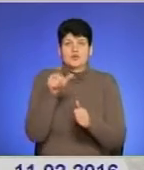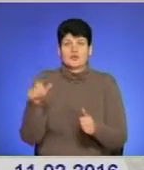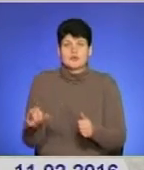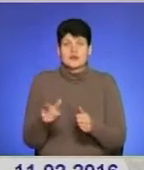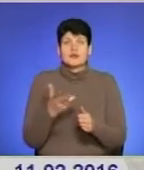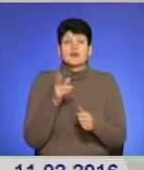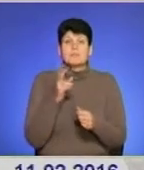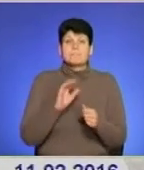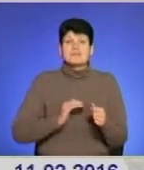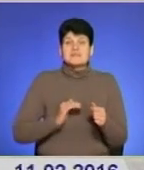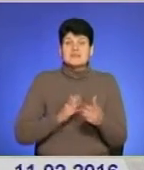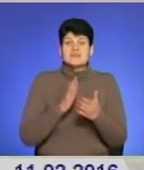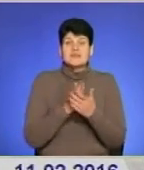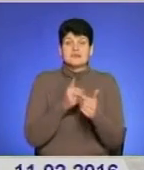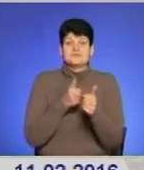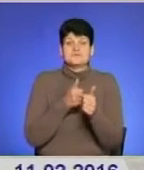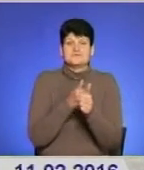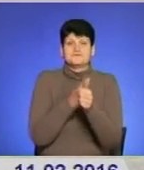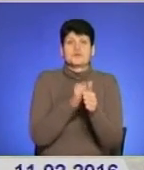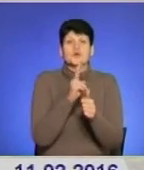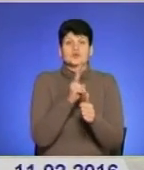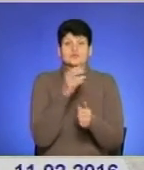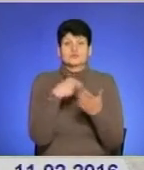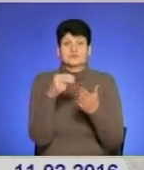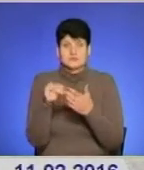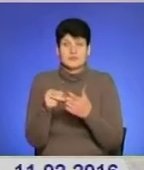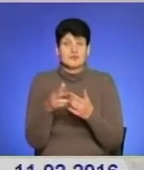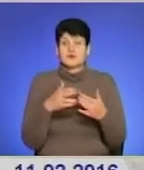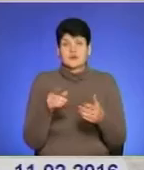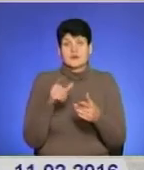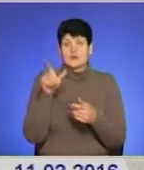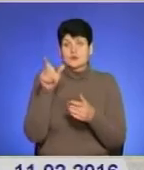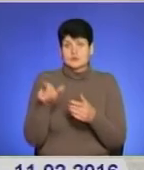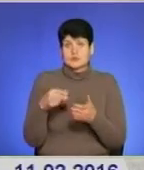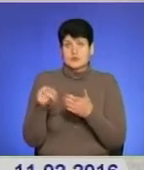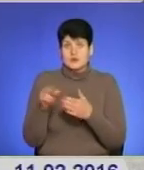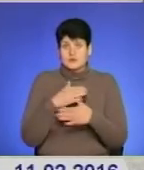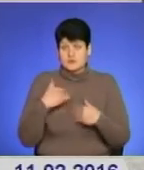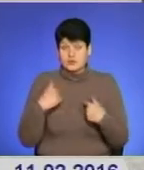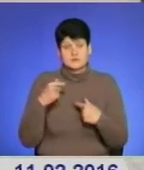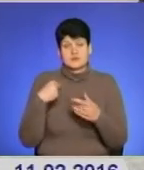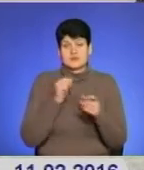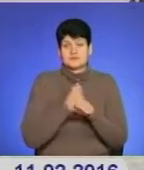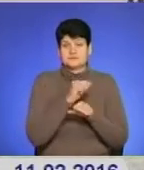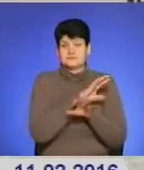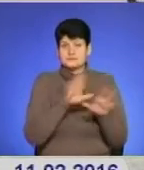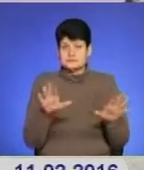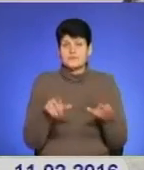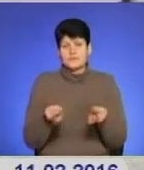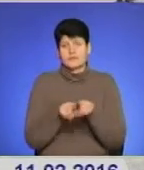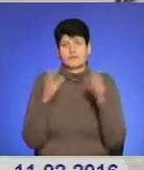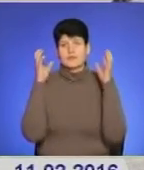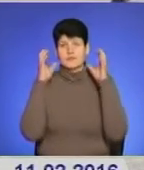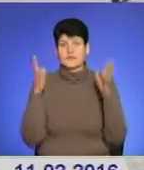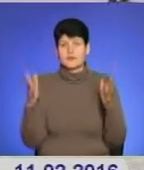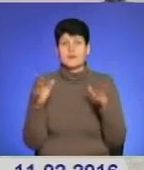за тим, хто є споживачем продукту. Споживач не хоче, підприємець того не буде давати. Так само і прослухування радіо.